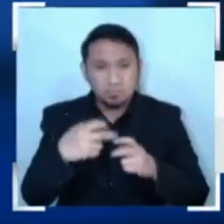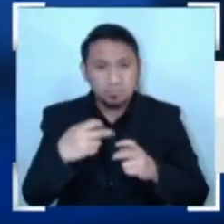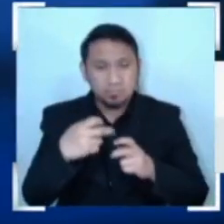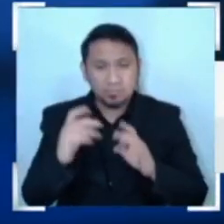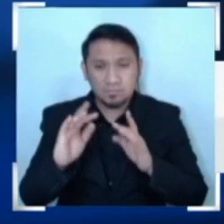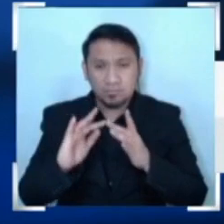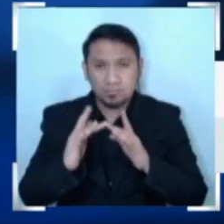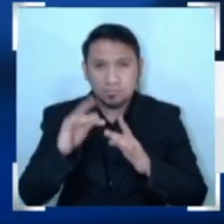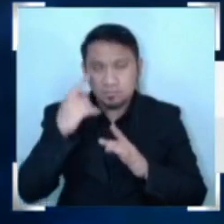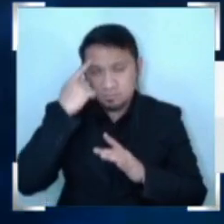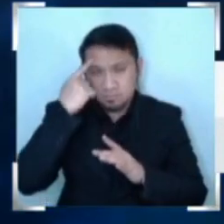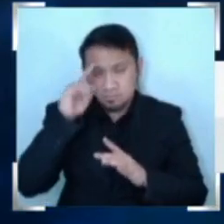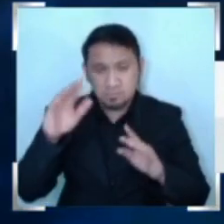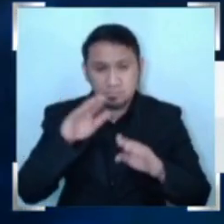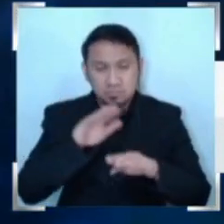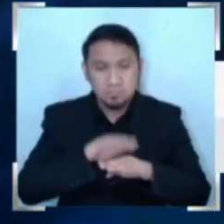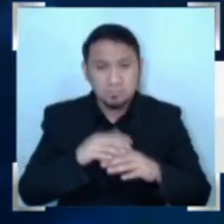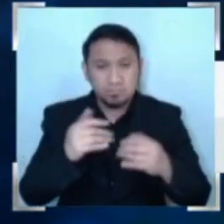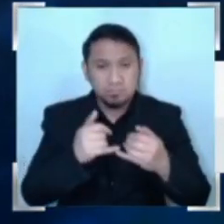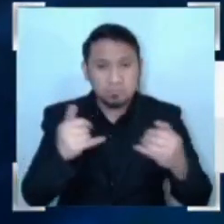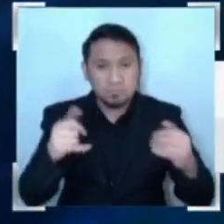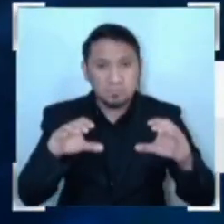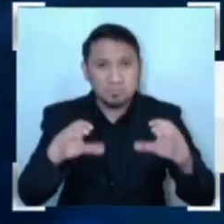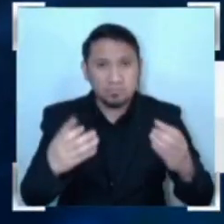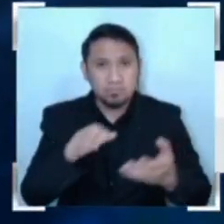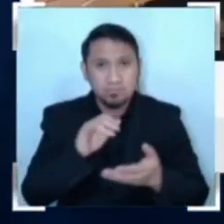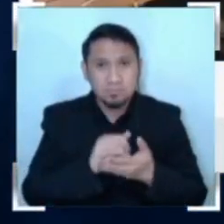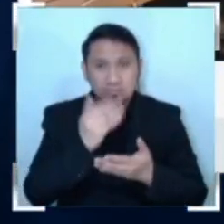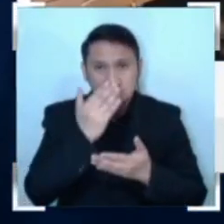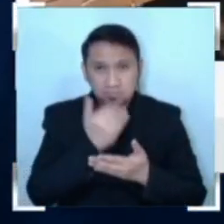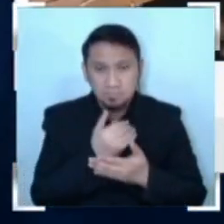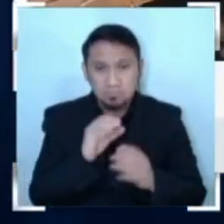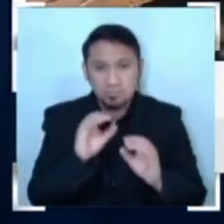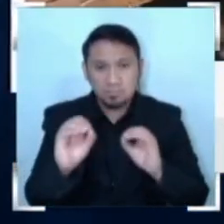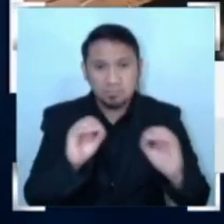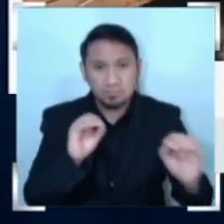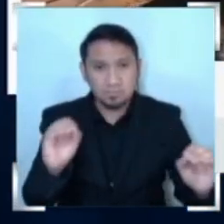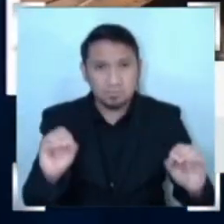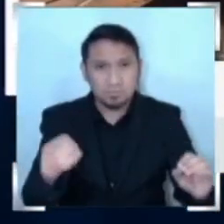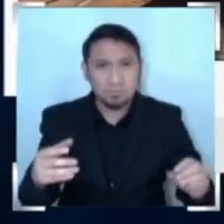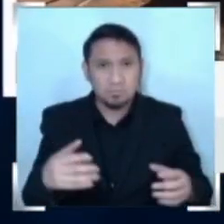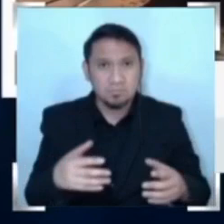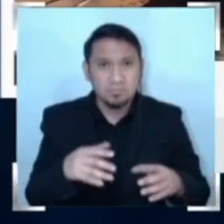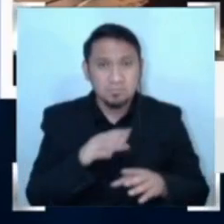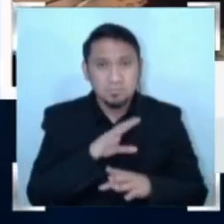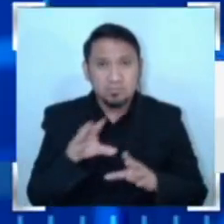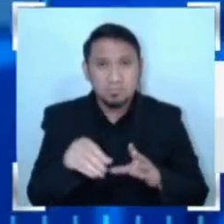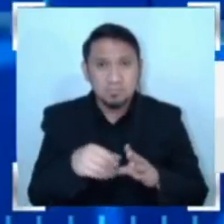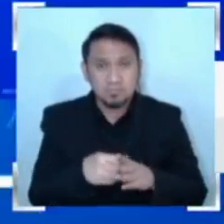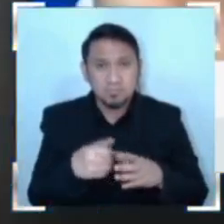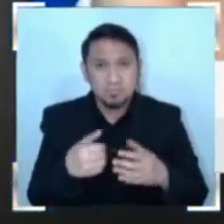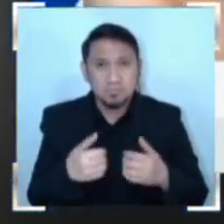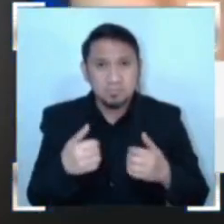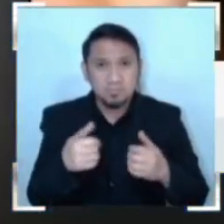sa online classes. Kaya kanya-kanyang diskarte na lamang ang ilan sabay-sabay na nagtuturo sa faculty